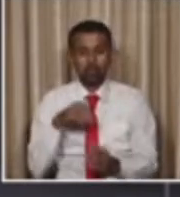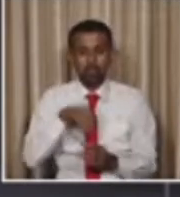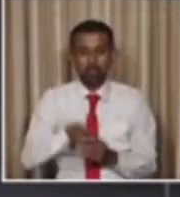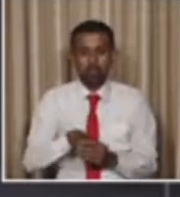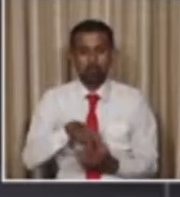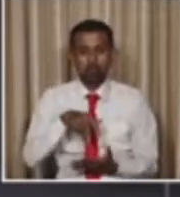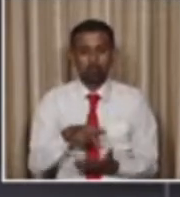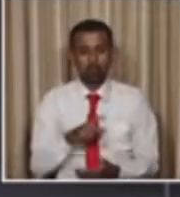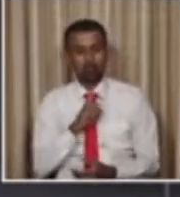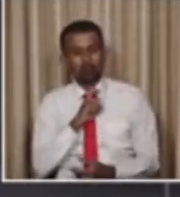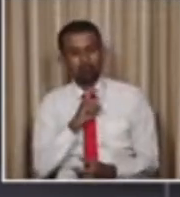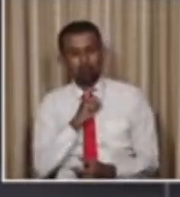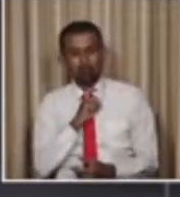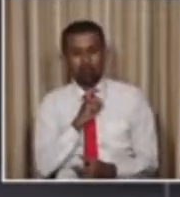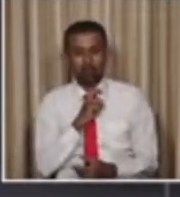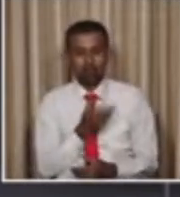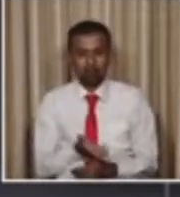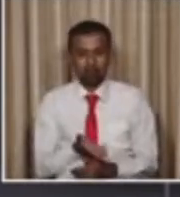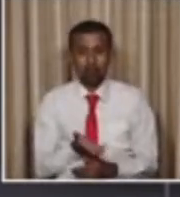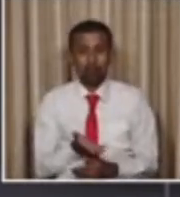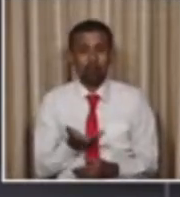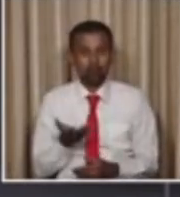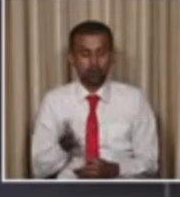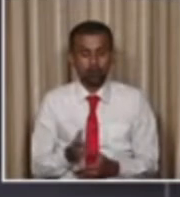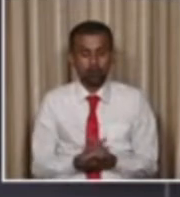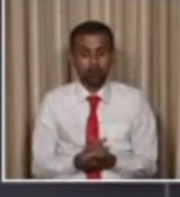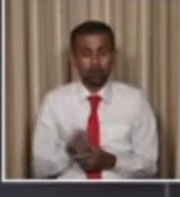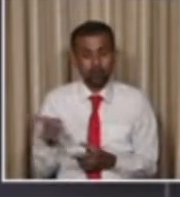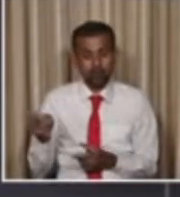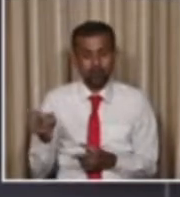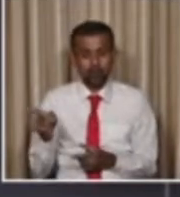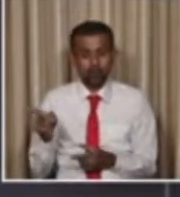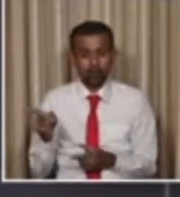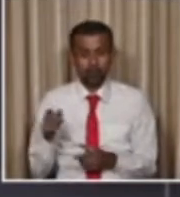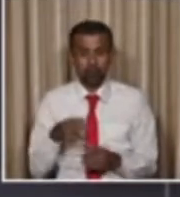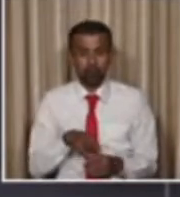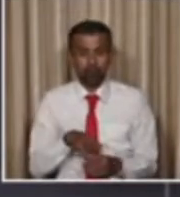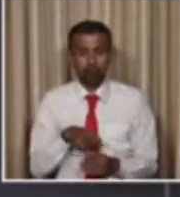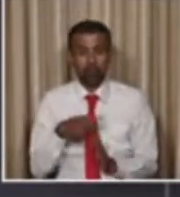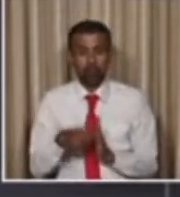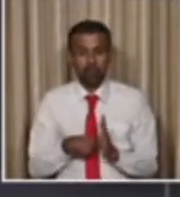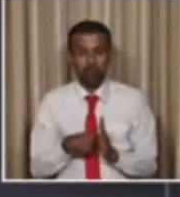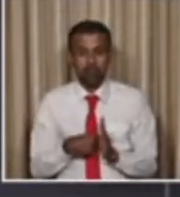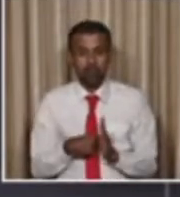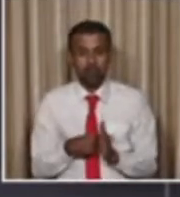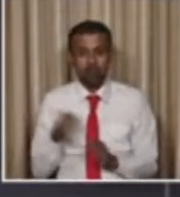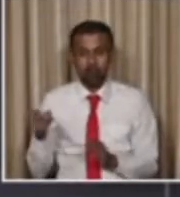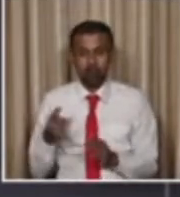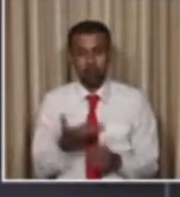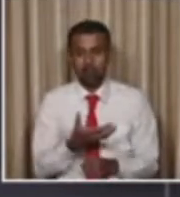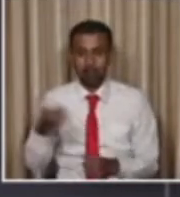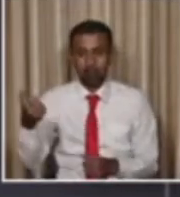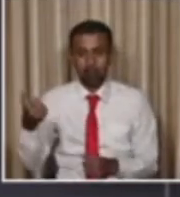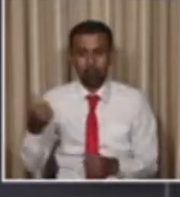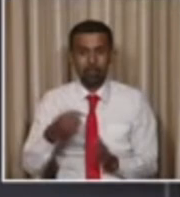හිටගෙන කෑක් ගහගෙන මේක වෙලා තියෙන්නේ ඒගොල්ලන්ට මෙයම් කිසි දෙයක් මේ මේ රට නිකන් හරි මේගොල්ලෝ ගත්තොත්